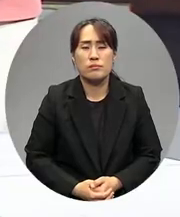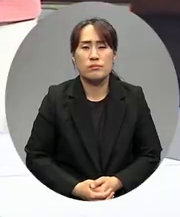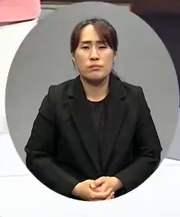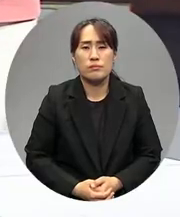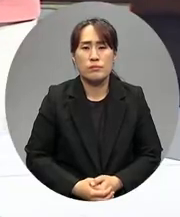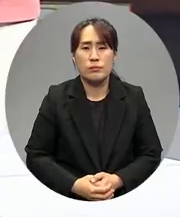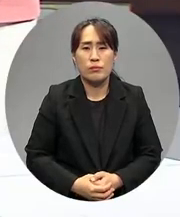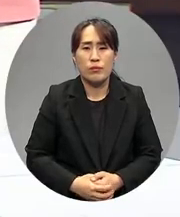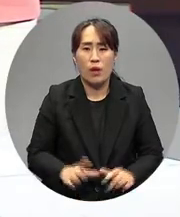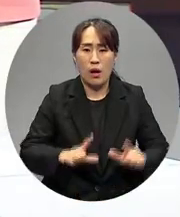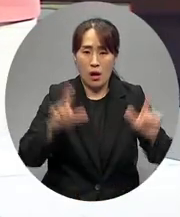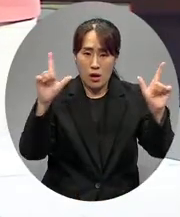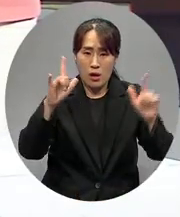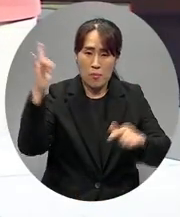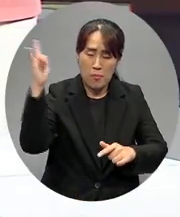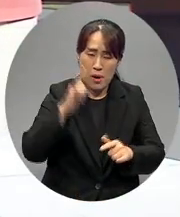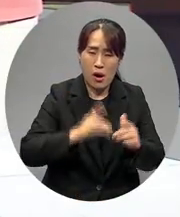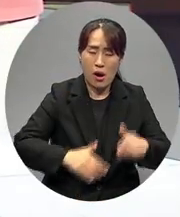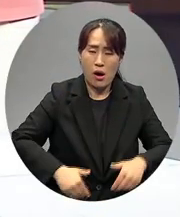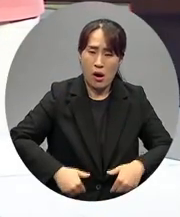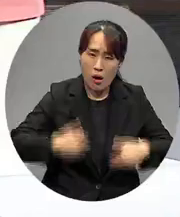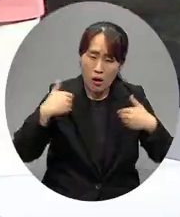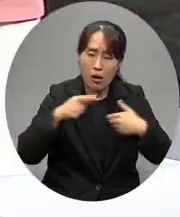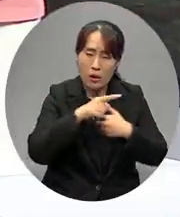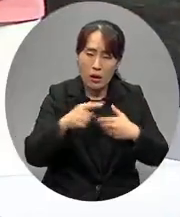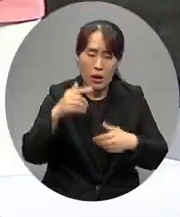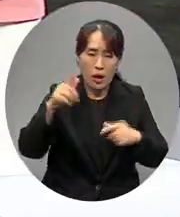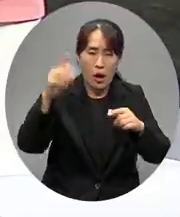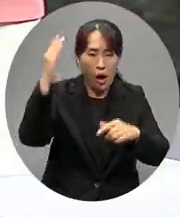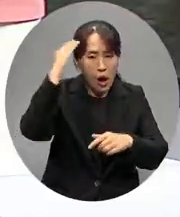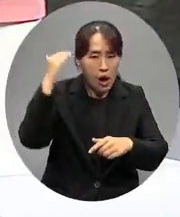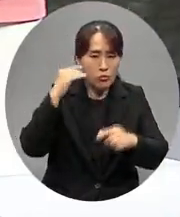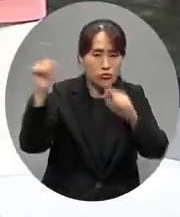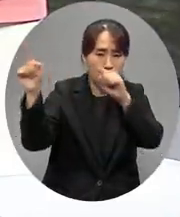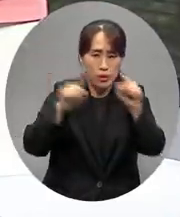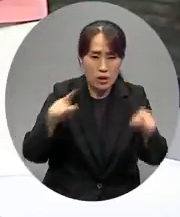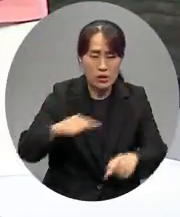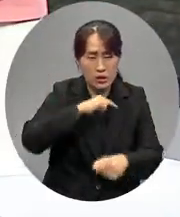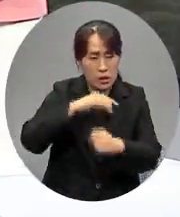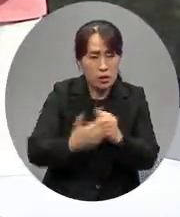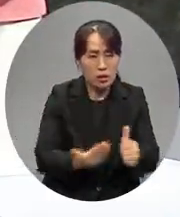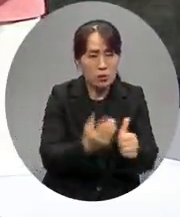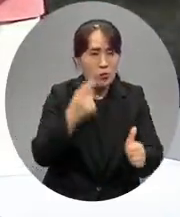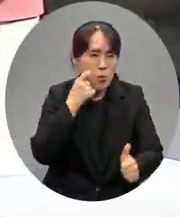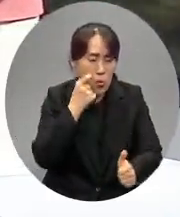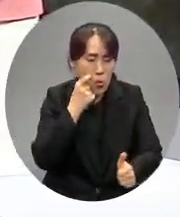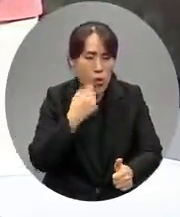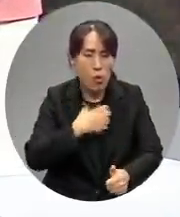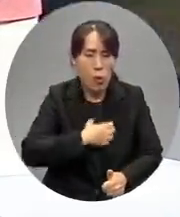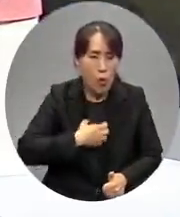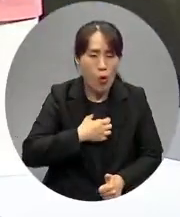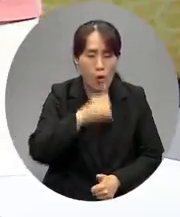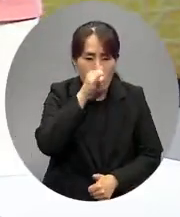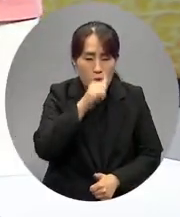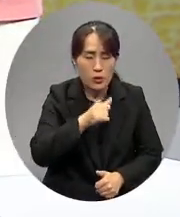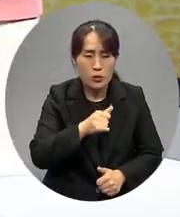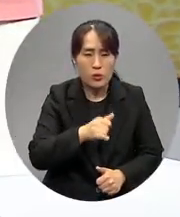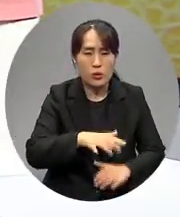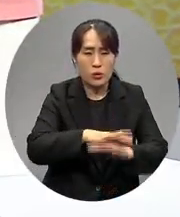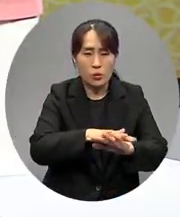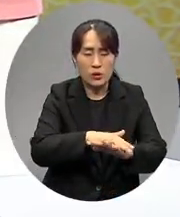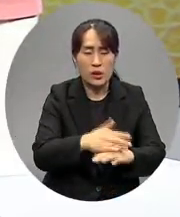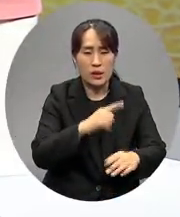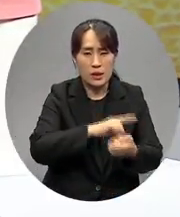기후 온난화로 한반도에서 사과 재배가 어려워질 수 있다는 전망이 나오면서 농촌에서는 대체 작목을 찾기 위해